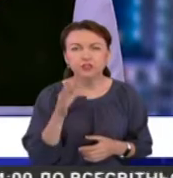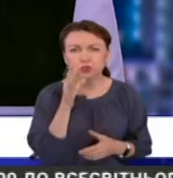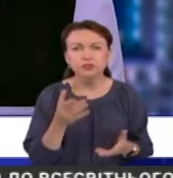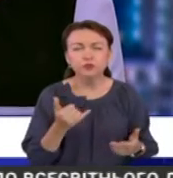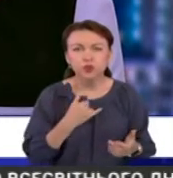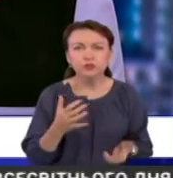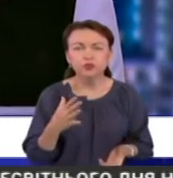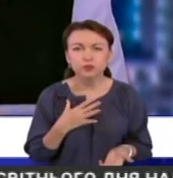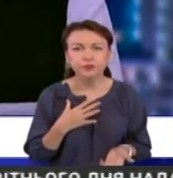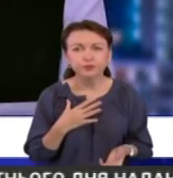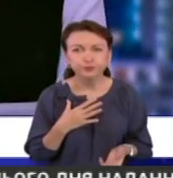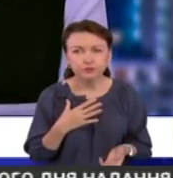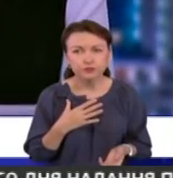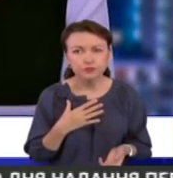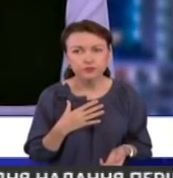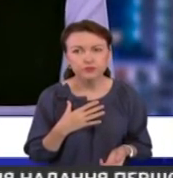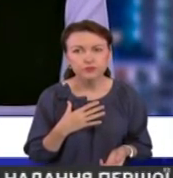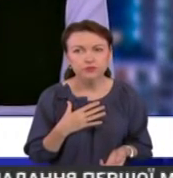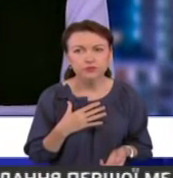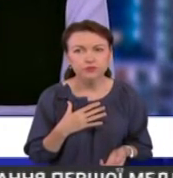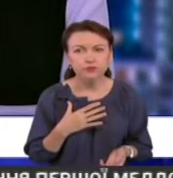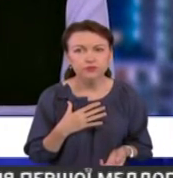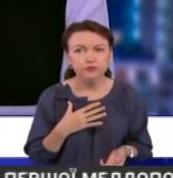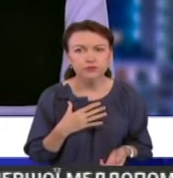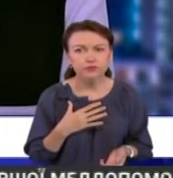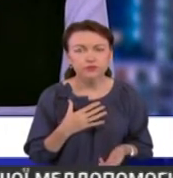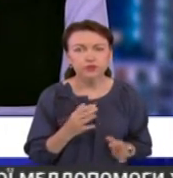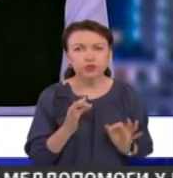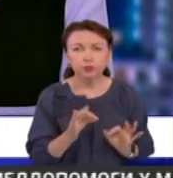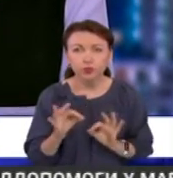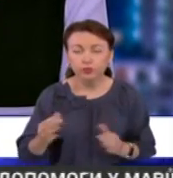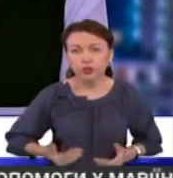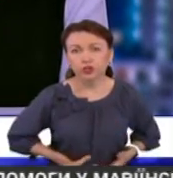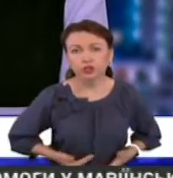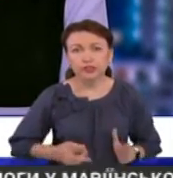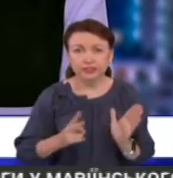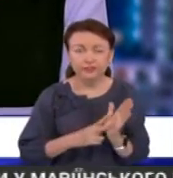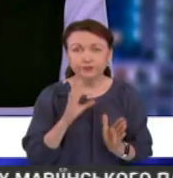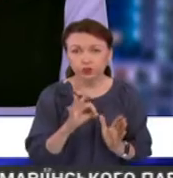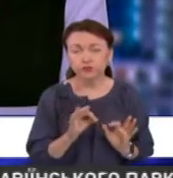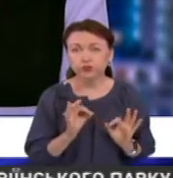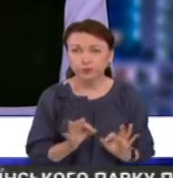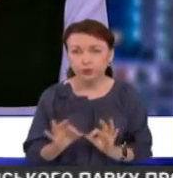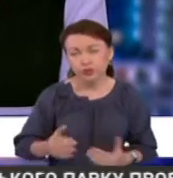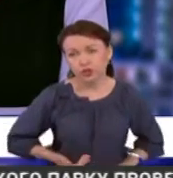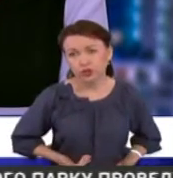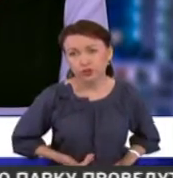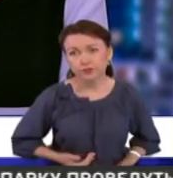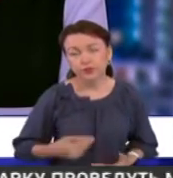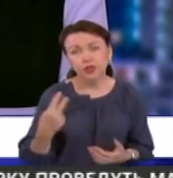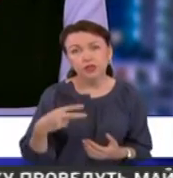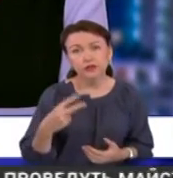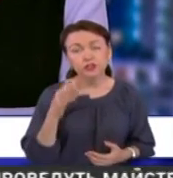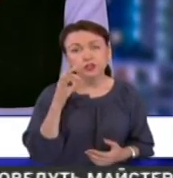нас було набагато, ну, щоб нормально жити, 7%, щоб нормально жити. А тому що 20